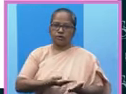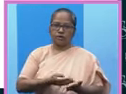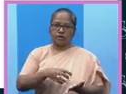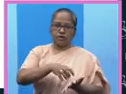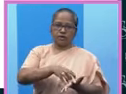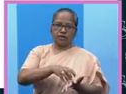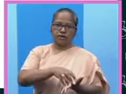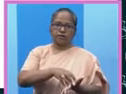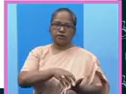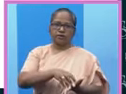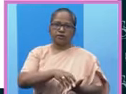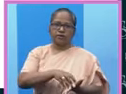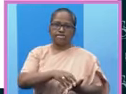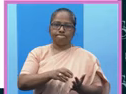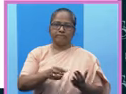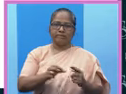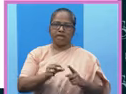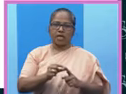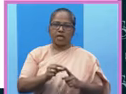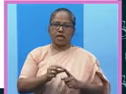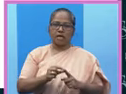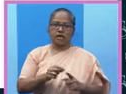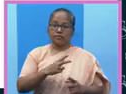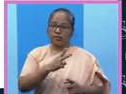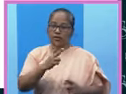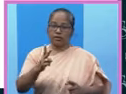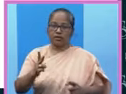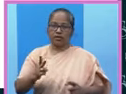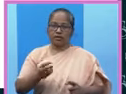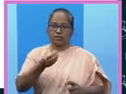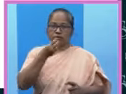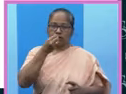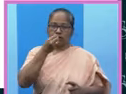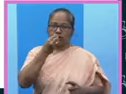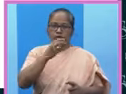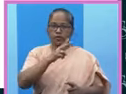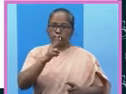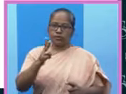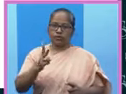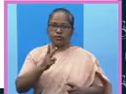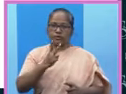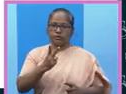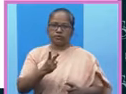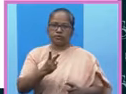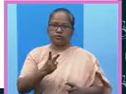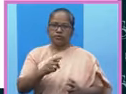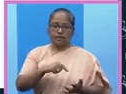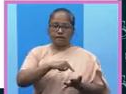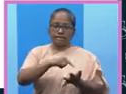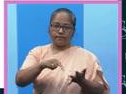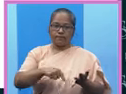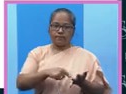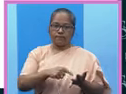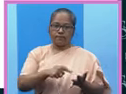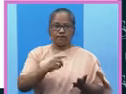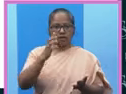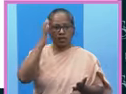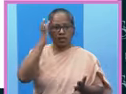தோசை, இட்லி, பீஸா, இது மாதிரி நிறைய உணவுப் பொருட்களை நம்ம நிறைய பார்த்துருப்போம். அதனால் வட்டம் நமக்கு ரொம்ப